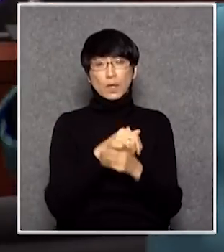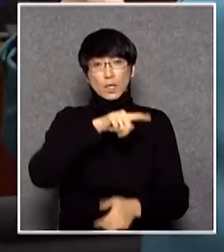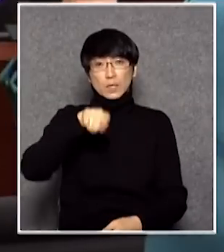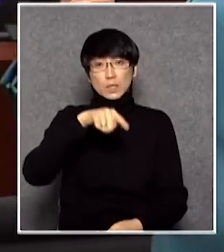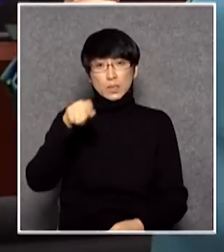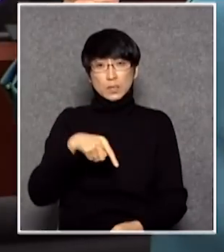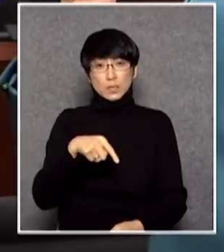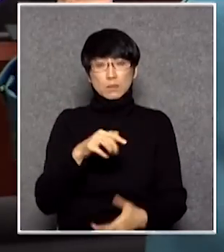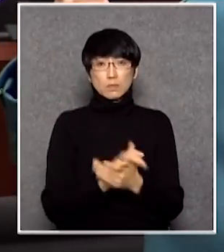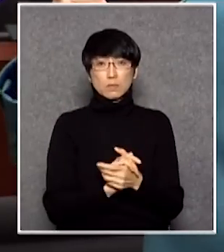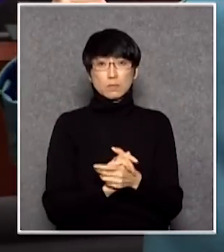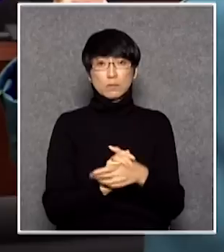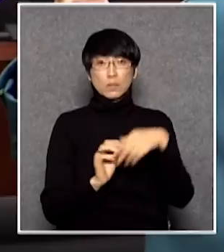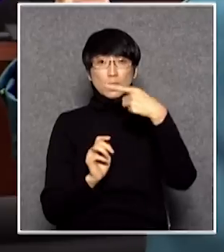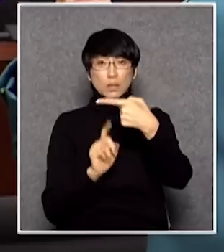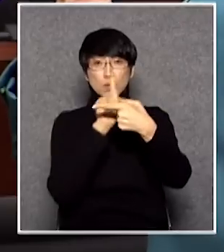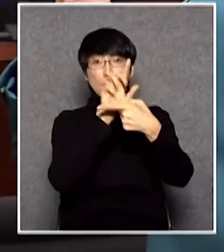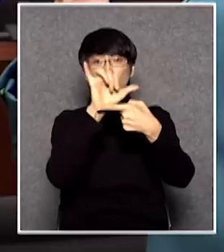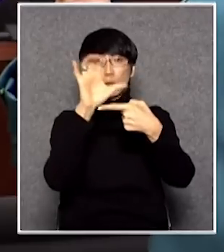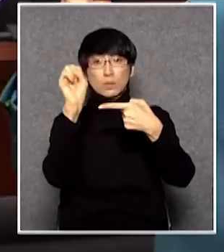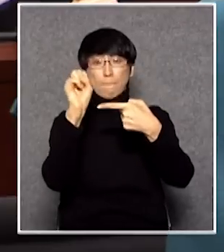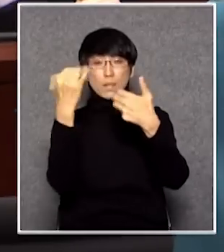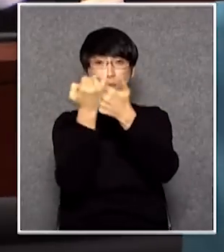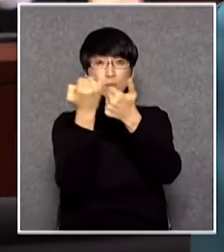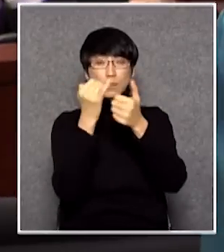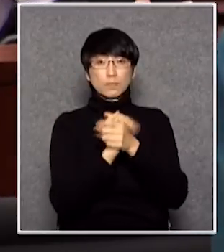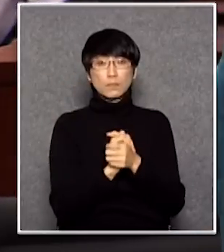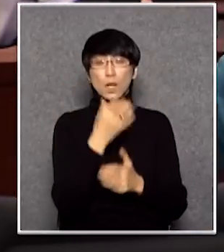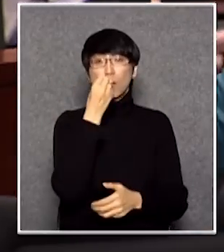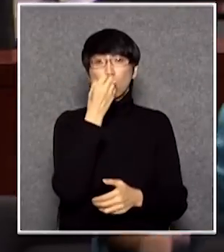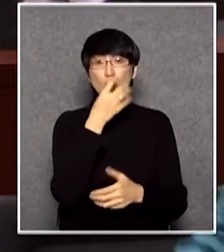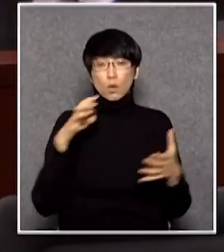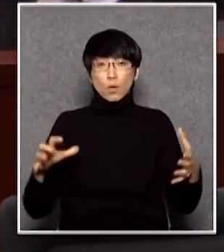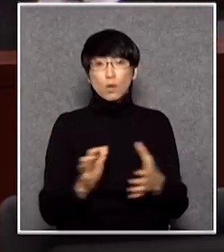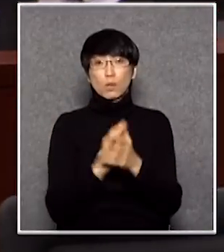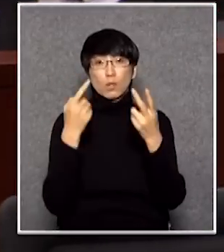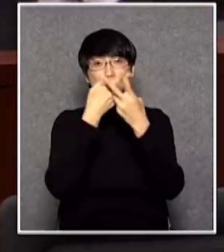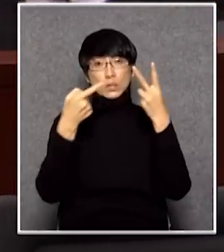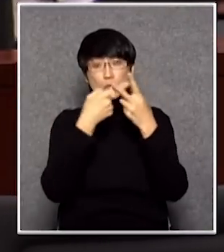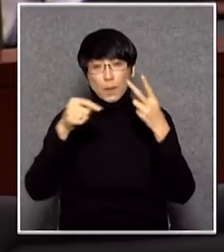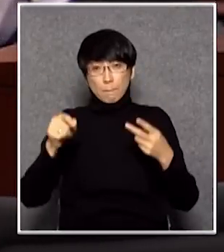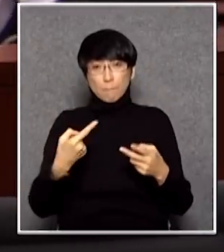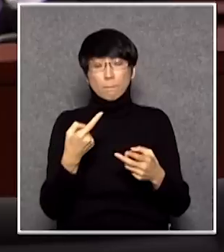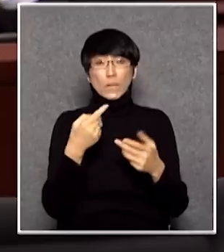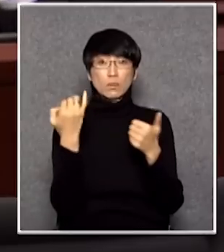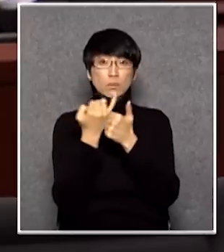你都160个啫，係咪？啱唔啱？你香港講緊20几万啊，專上學生啊